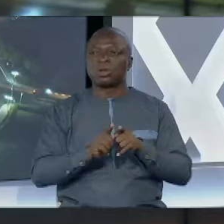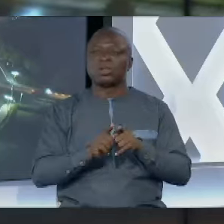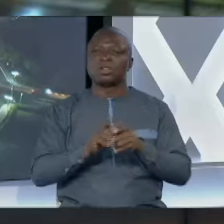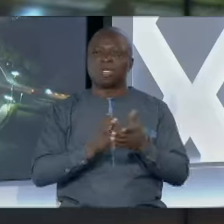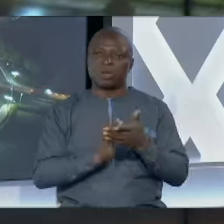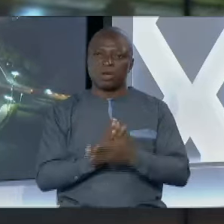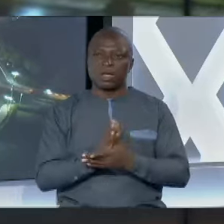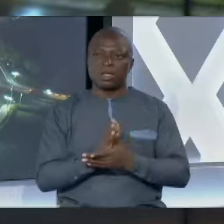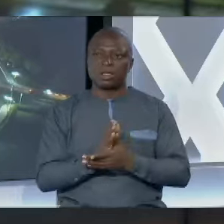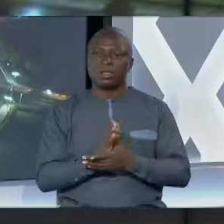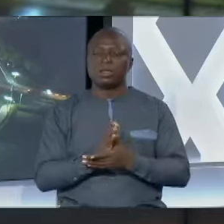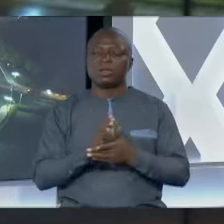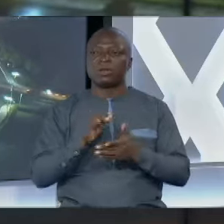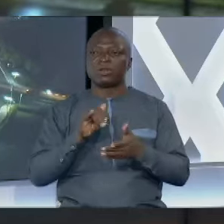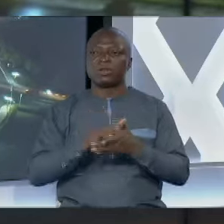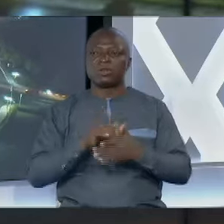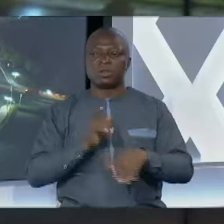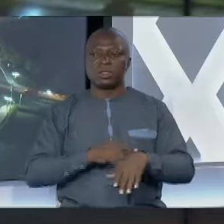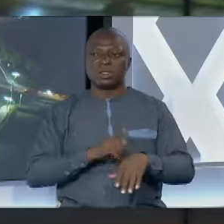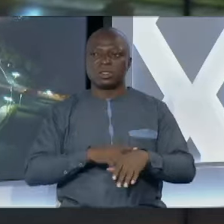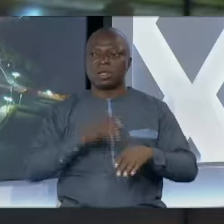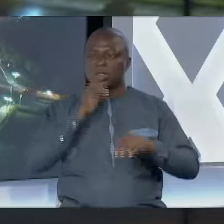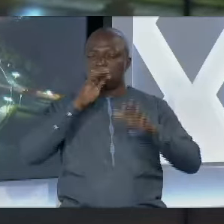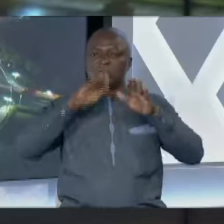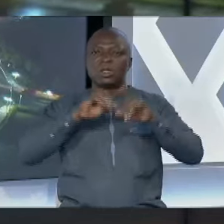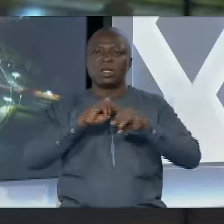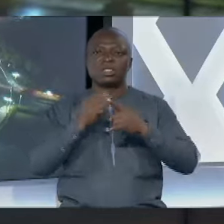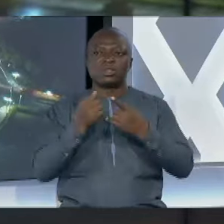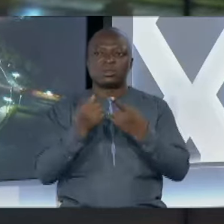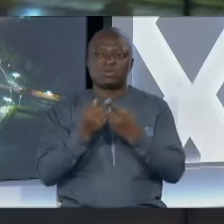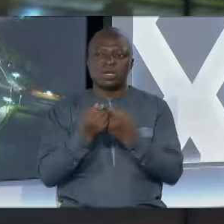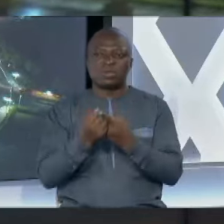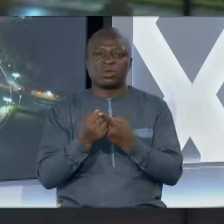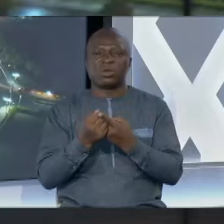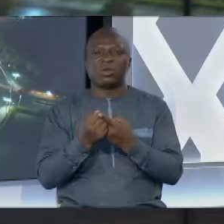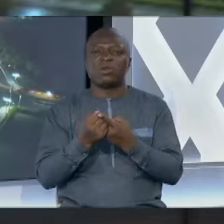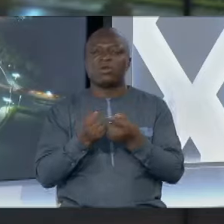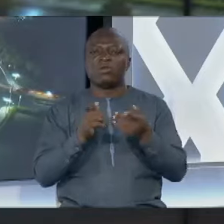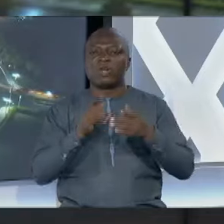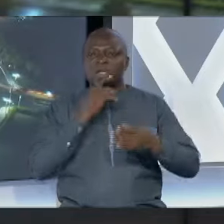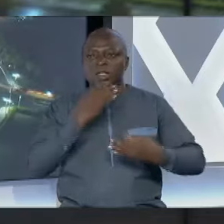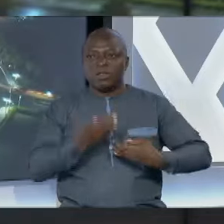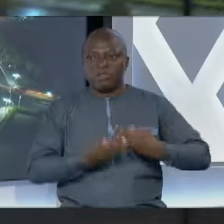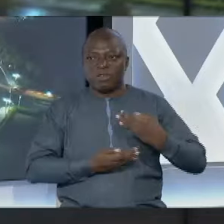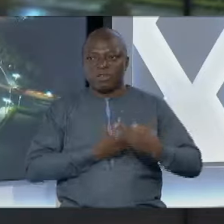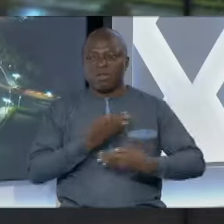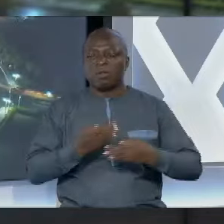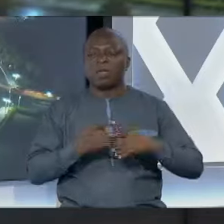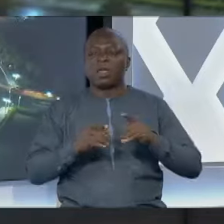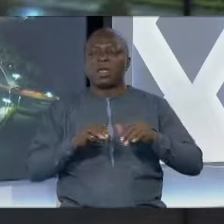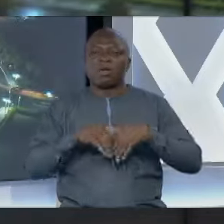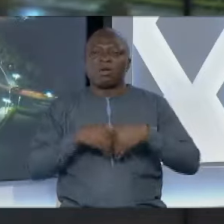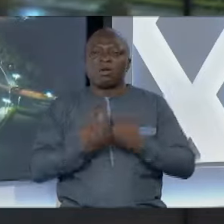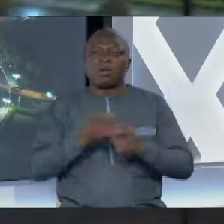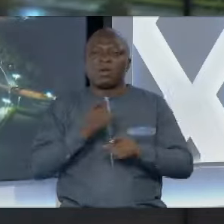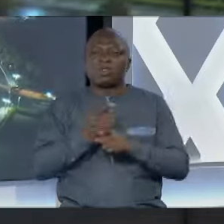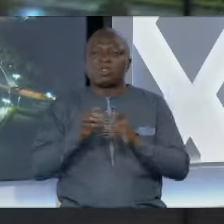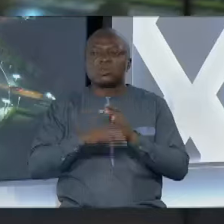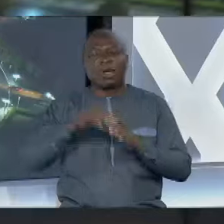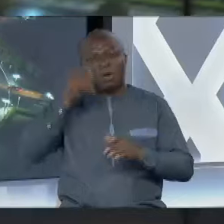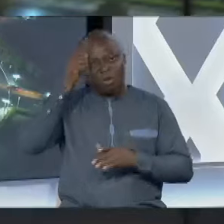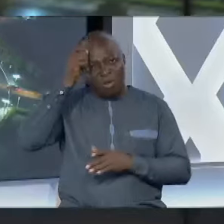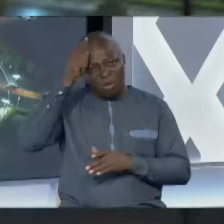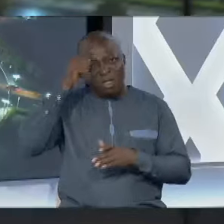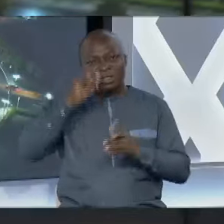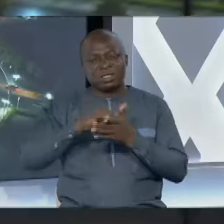normal. Par ces temps de pluie, la situation ne peut être que favorable. Mais comment justement comprendre